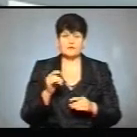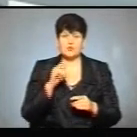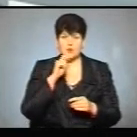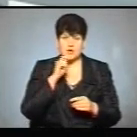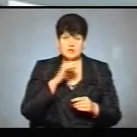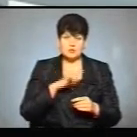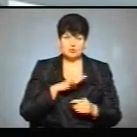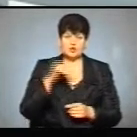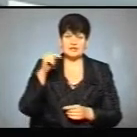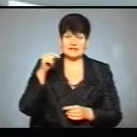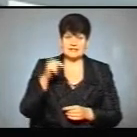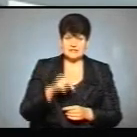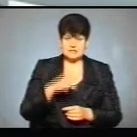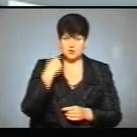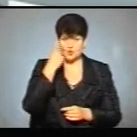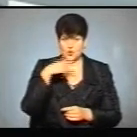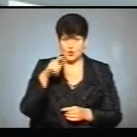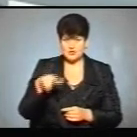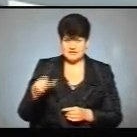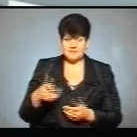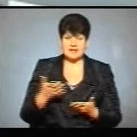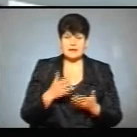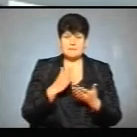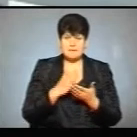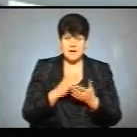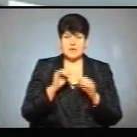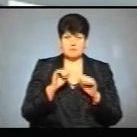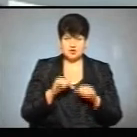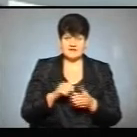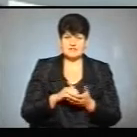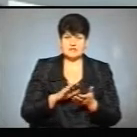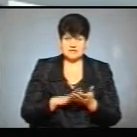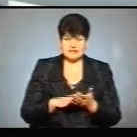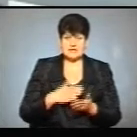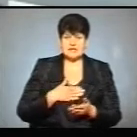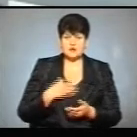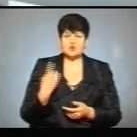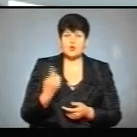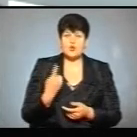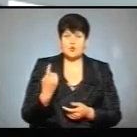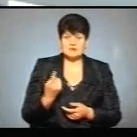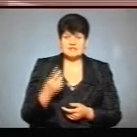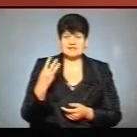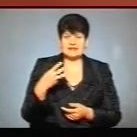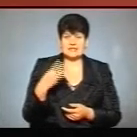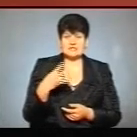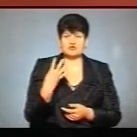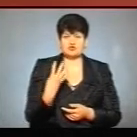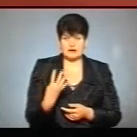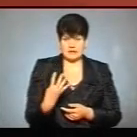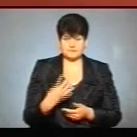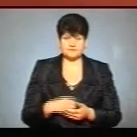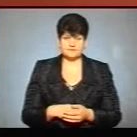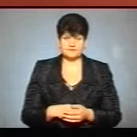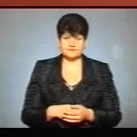було 1000 осіб, які мали можливість зареєструватися. А з нашої області це було? З нашої області